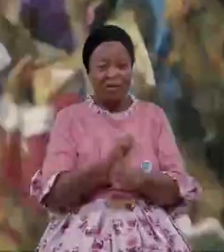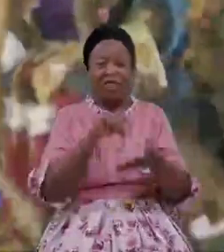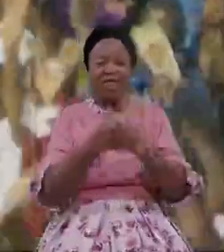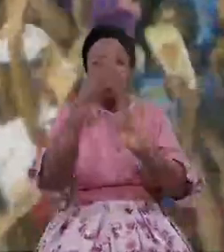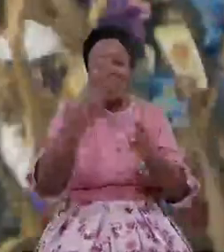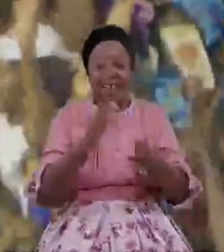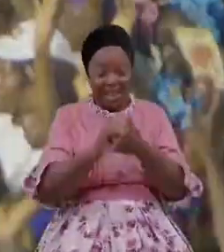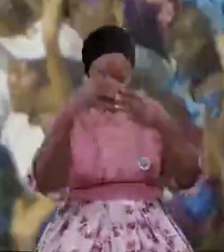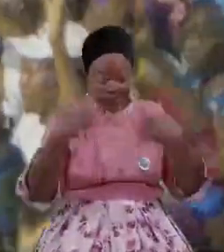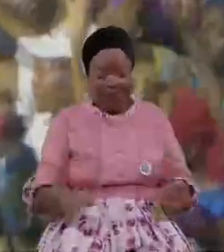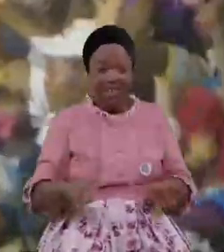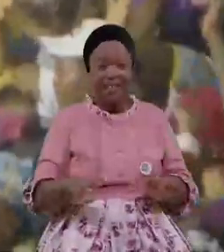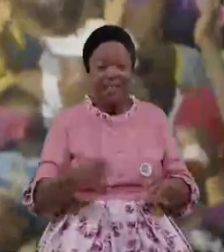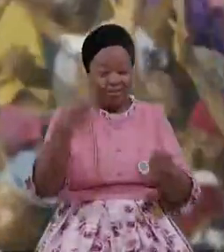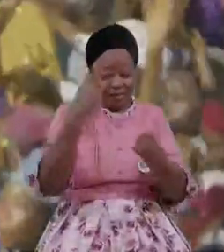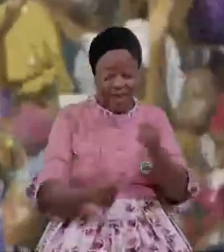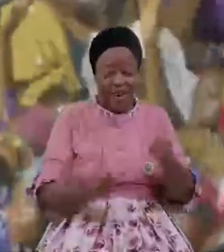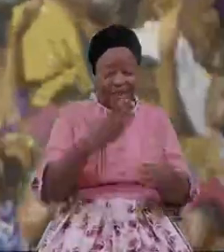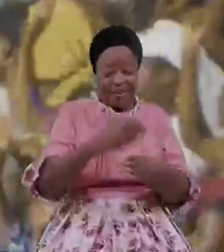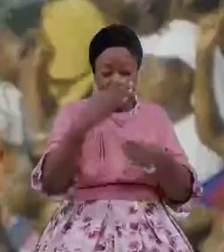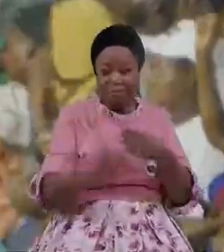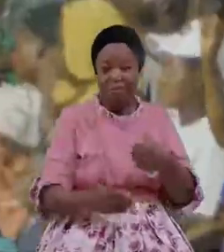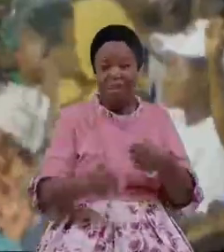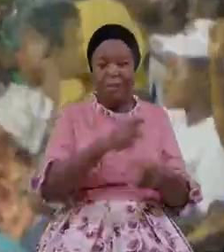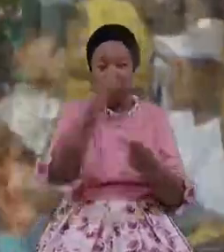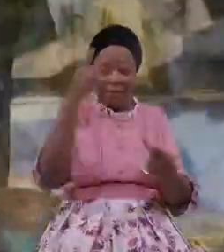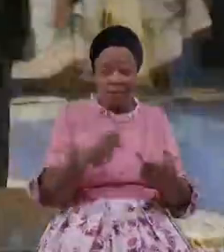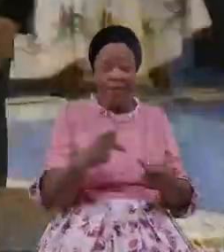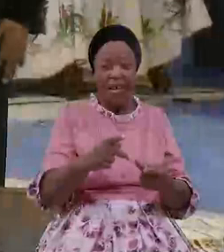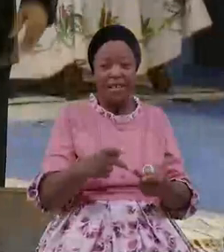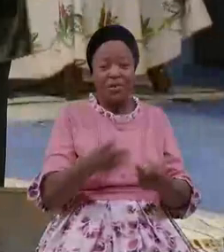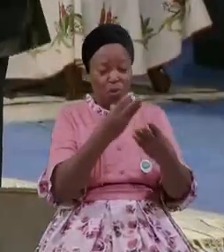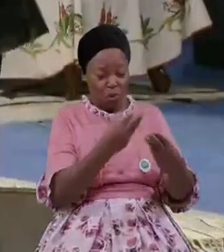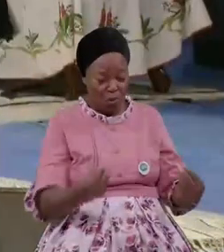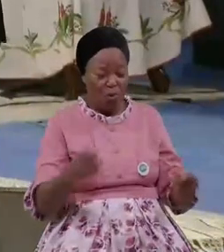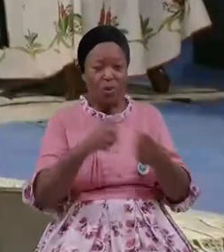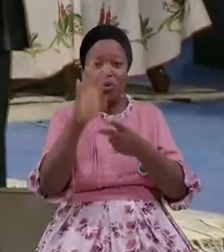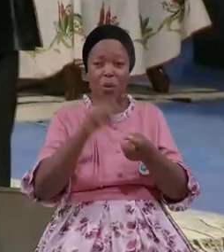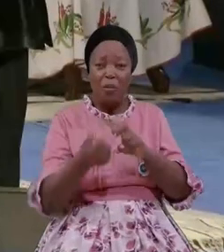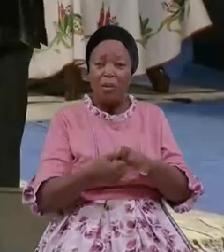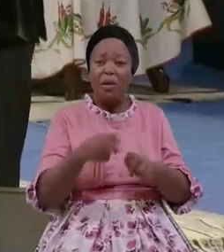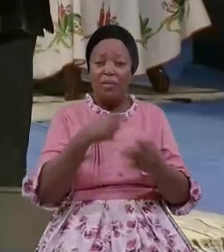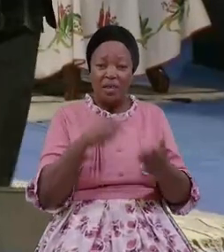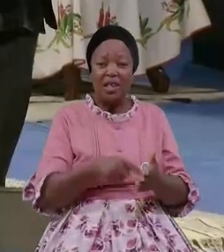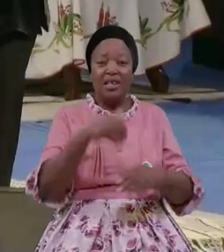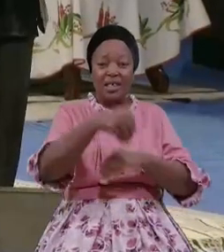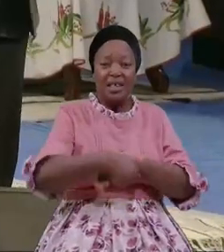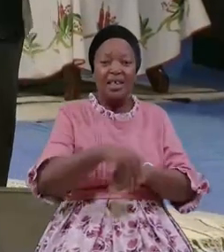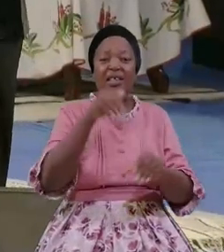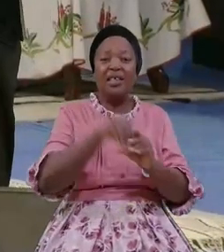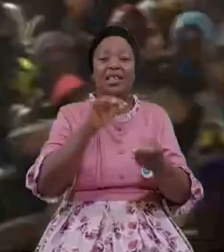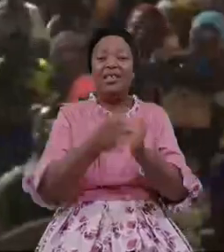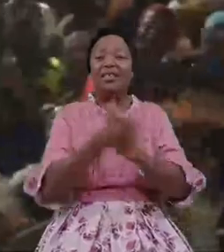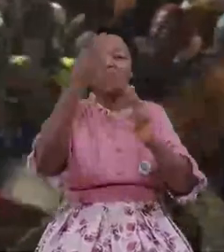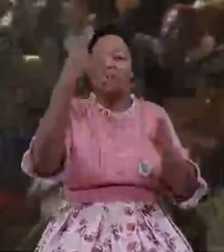parachevé vous aurez ce miracle perfectionné finalisé la solution à vos problème vous l'aurez ce